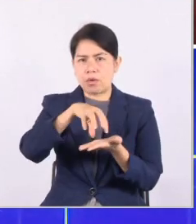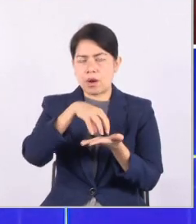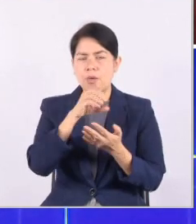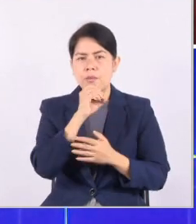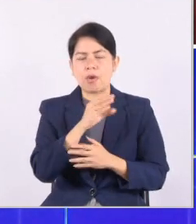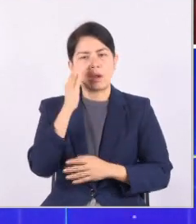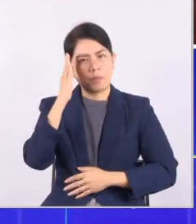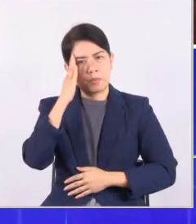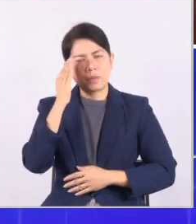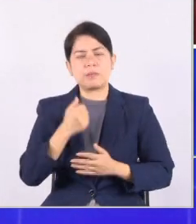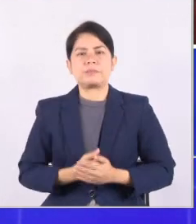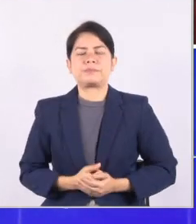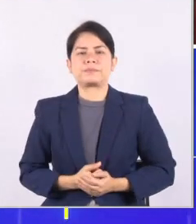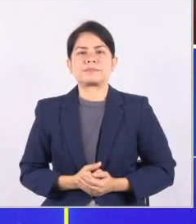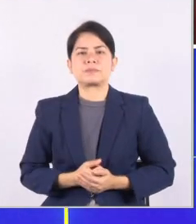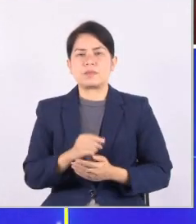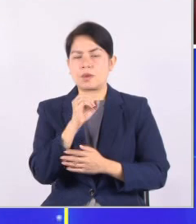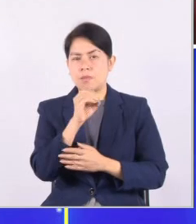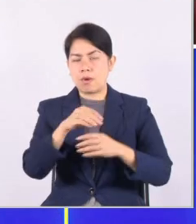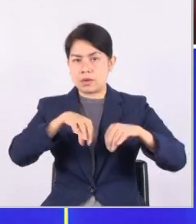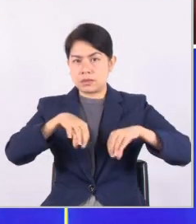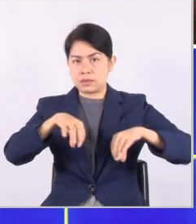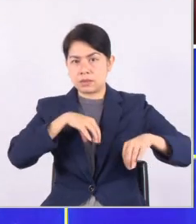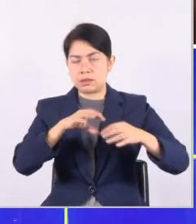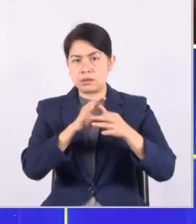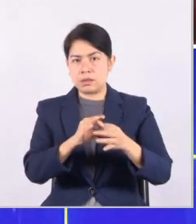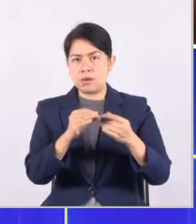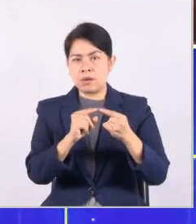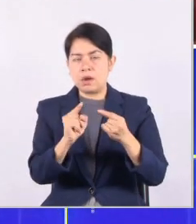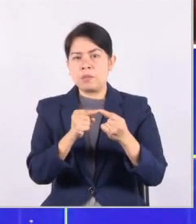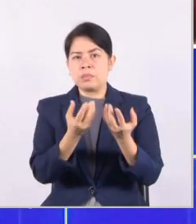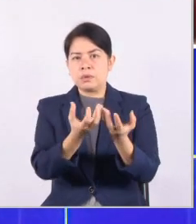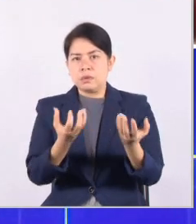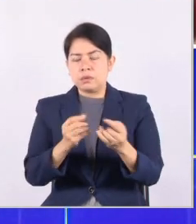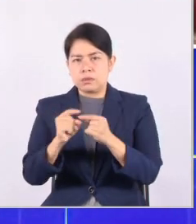บอกเหตุแต่นี่คือโอ้โหบอกให้จัดเตรียมอะไรแล้ววางหน้าโลง